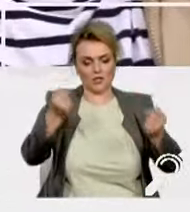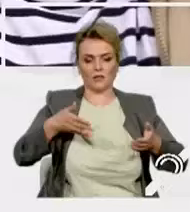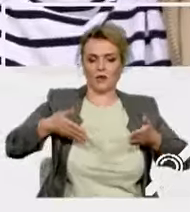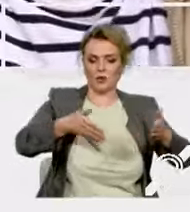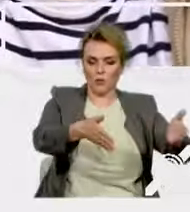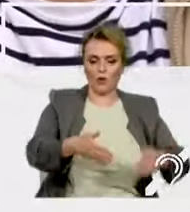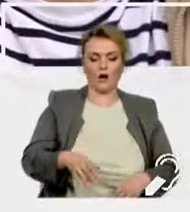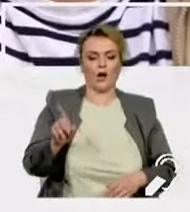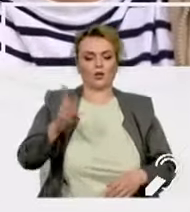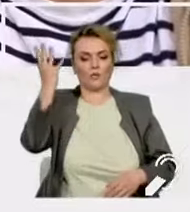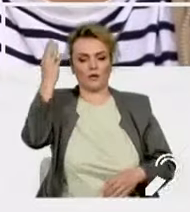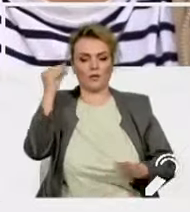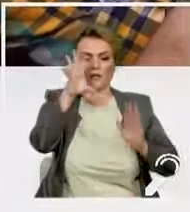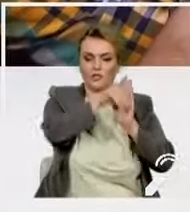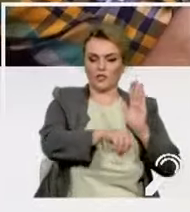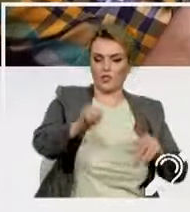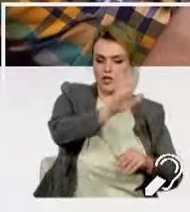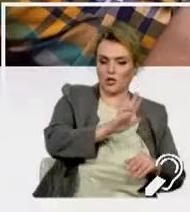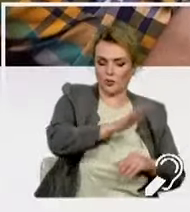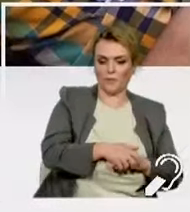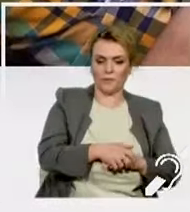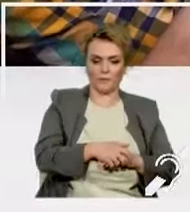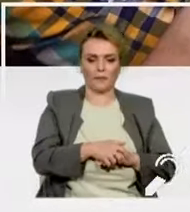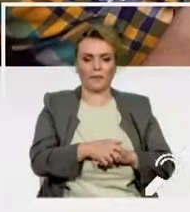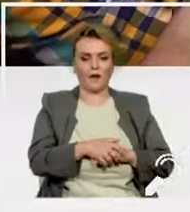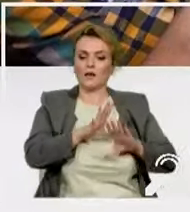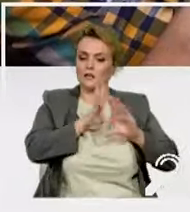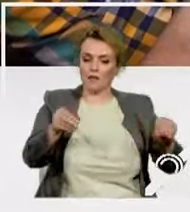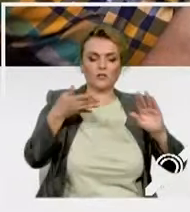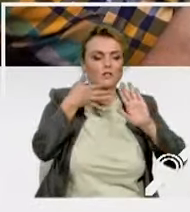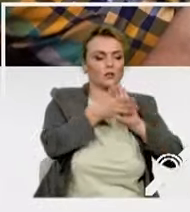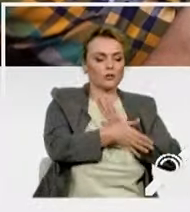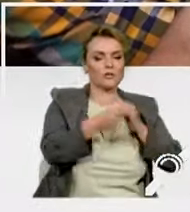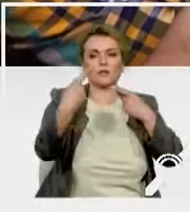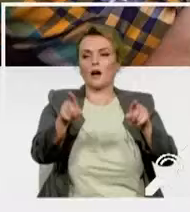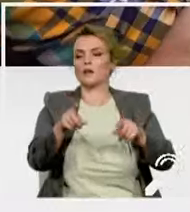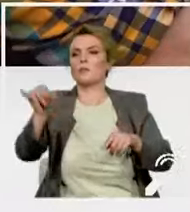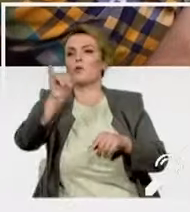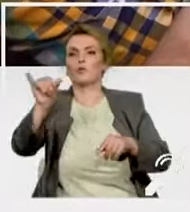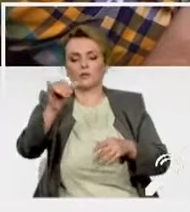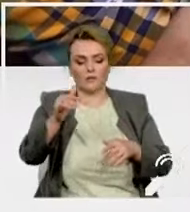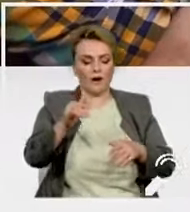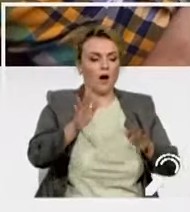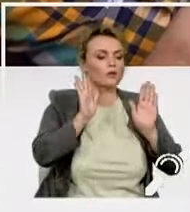fim parte a Uniunii Europene. Nu s-a cheltuit în altă parte, dar s-a dus în